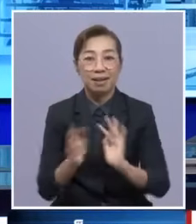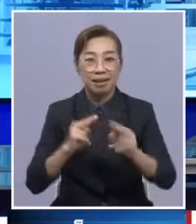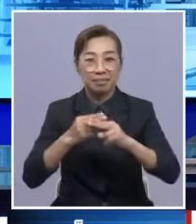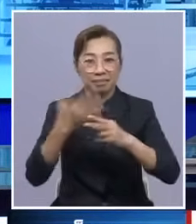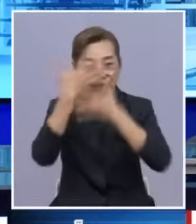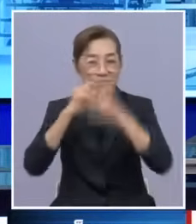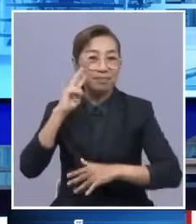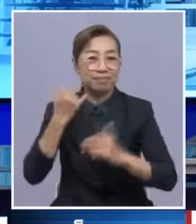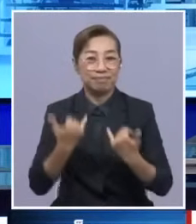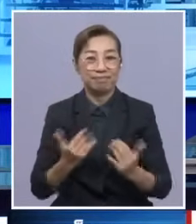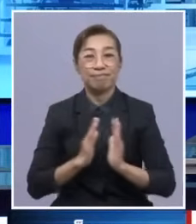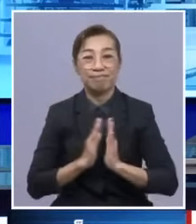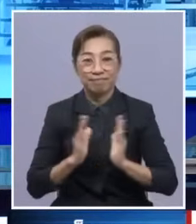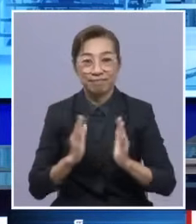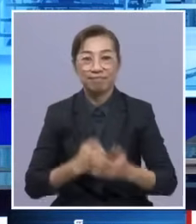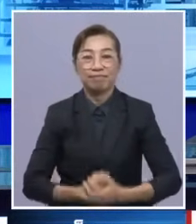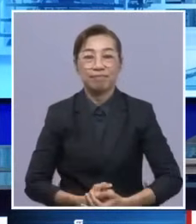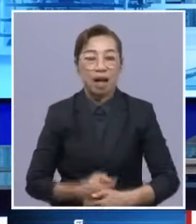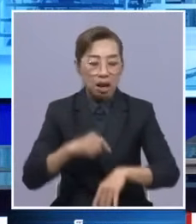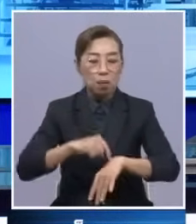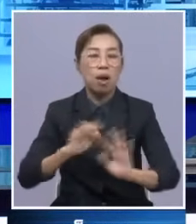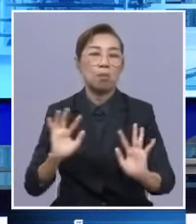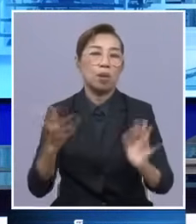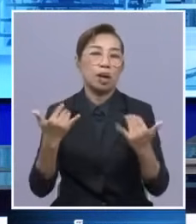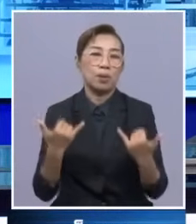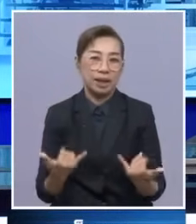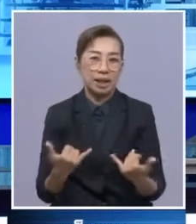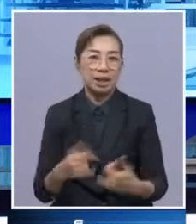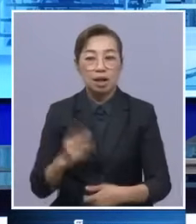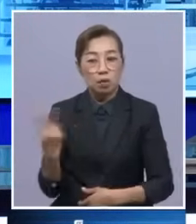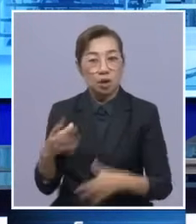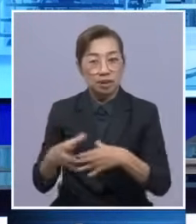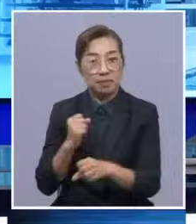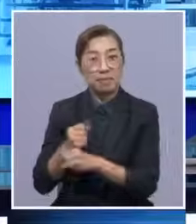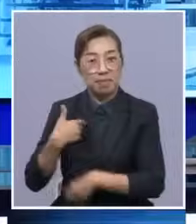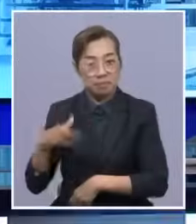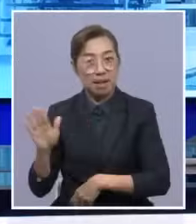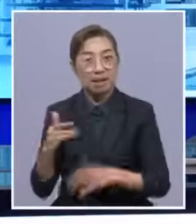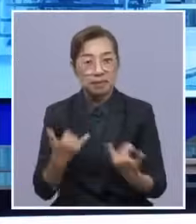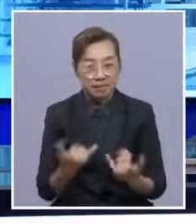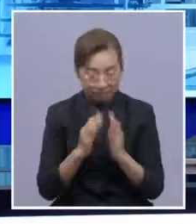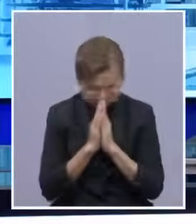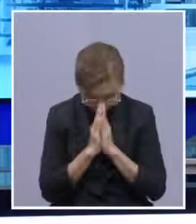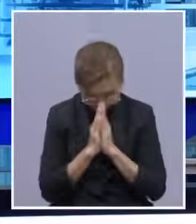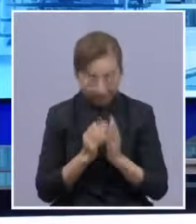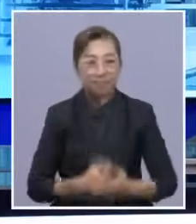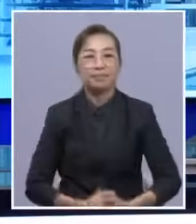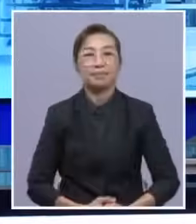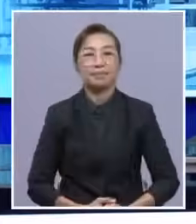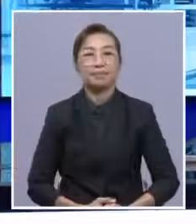จารย์ล่ำภาษามืออาจารย์จันทราสุขสัจธรรมนะคะหมดเวลาของเก็บตกจากเนชั่นแล้วค่ะเราทั้งสองคนพร้อมทีมงานลาไปก่อนสวัสดีค่ะ สวัสดีครับ